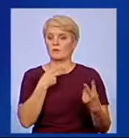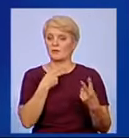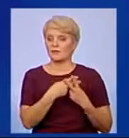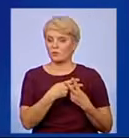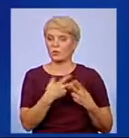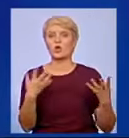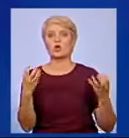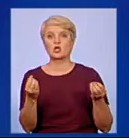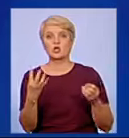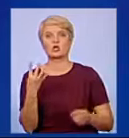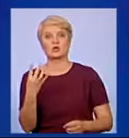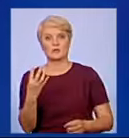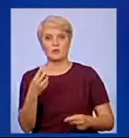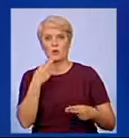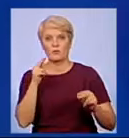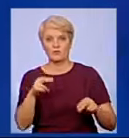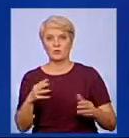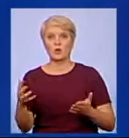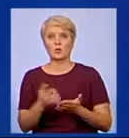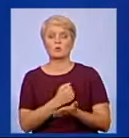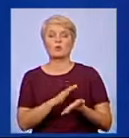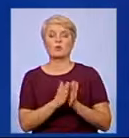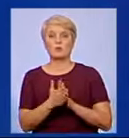років позбавлення волі. Ще 4 обвинувачених отримали умовні терміни.